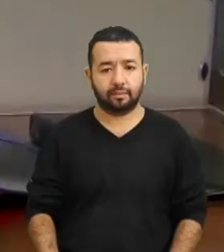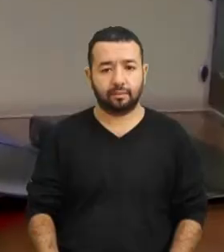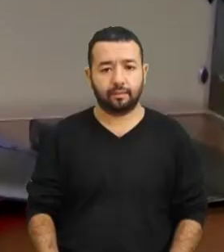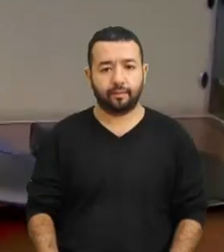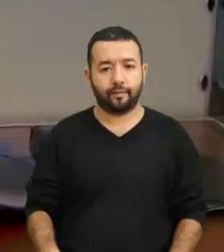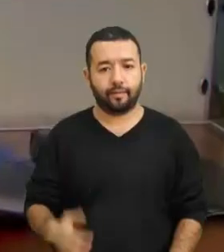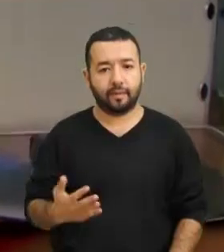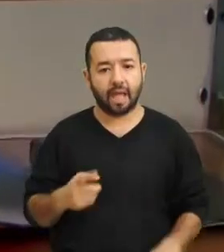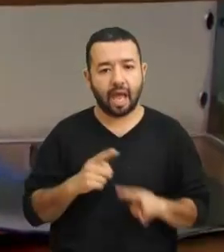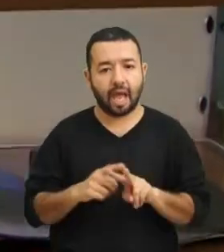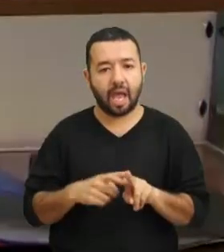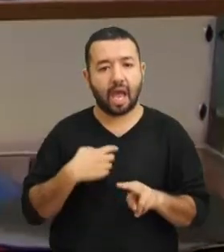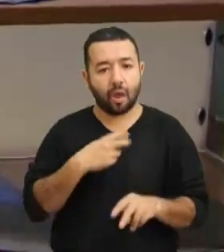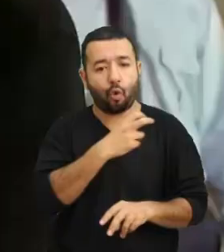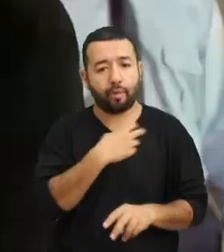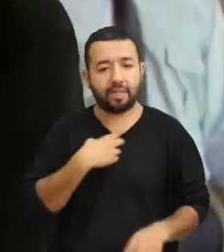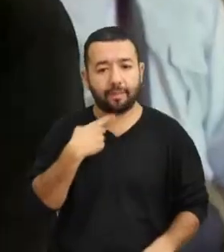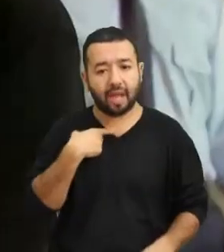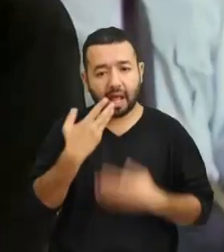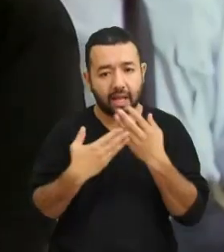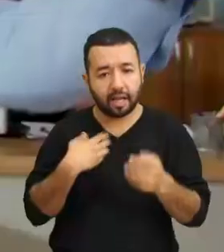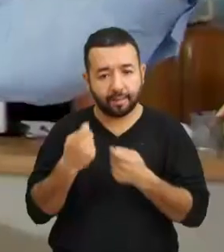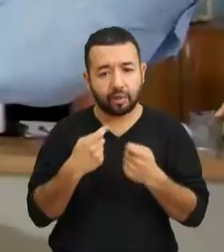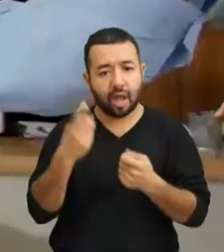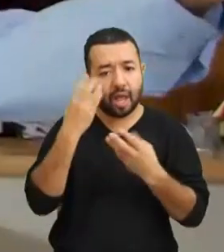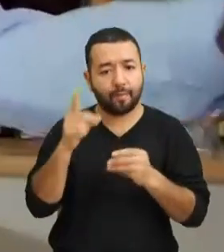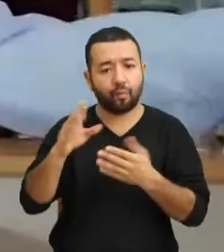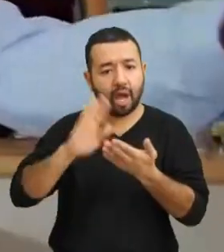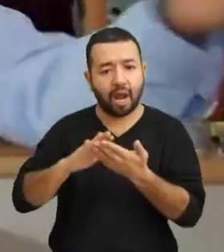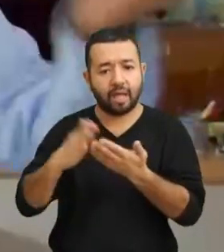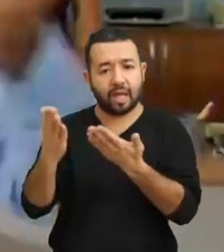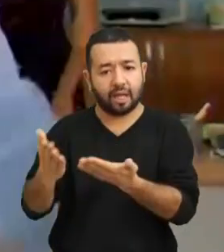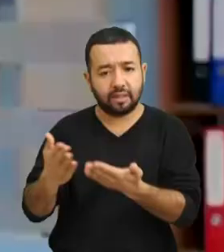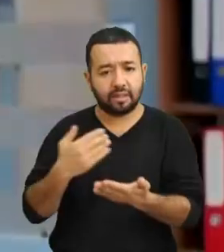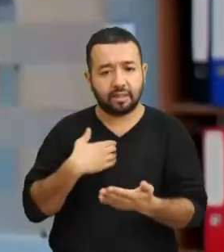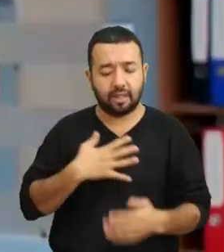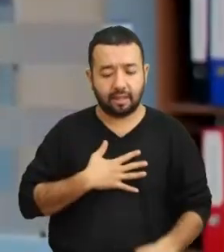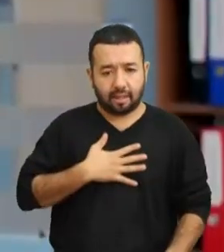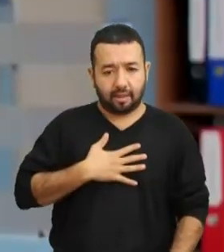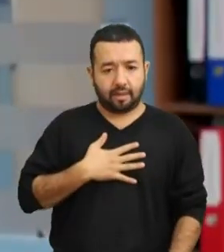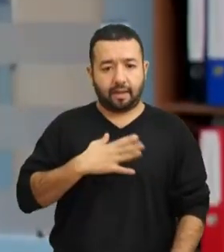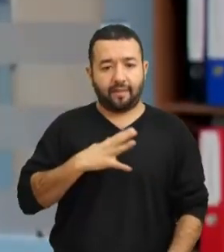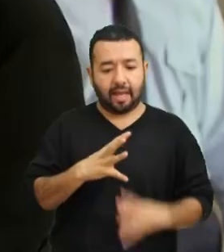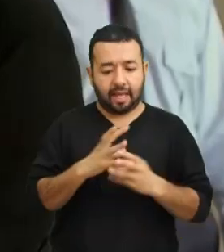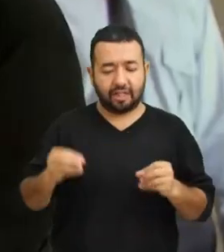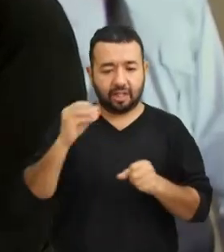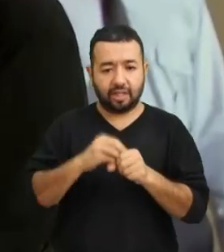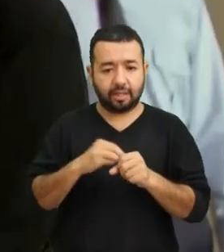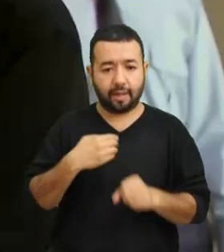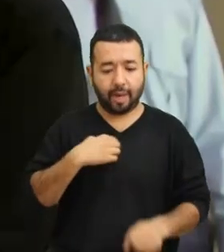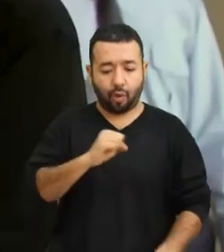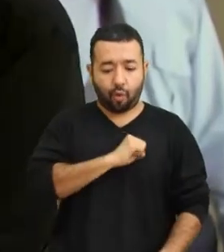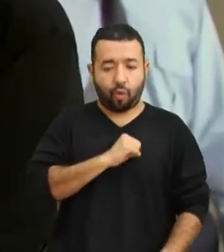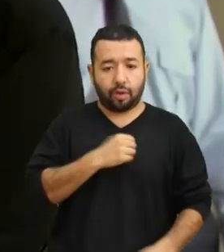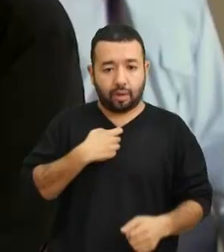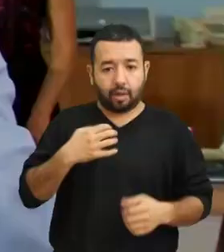Ya Ayhan komiserim anlatmaya çalışıyorum anlamıyorsunuz ya. Bu arkadaşımız hıçkırığım geçsin diye beni